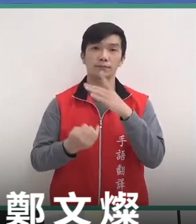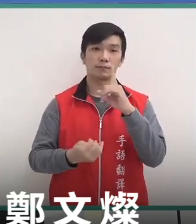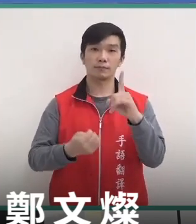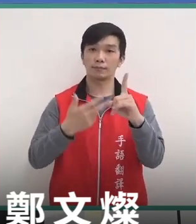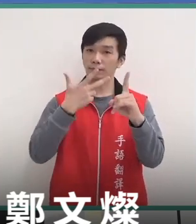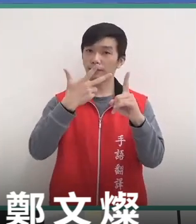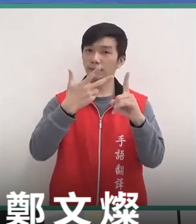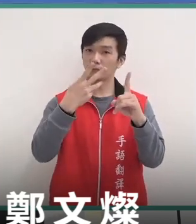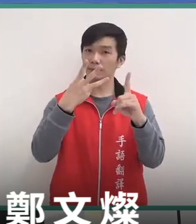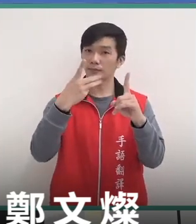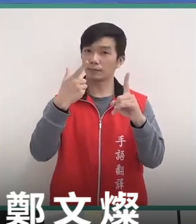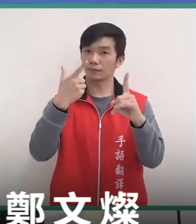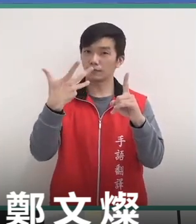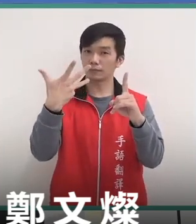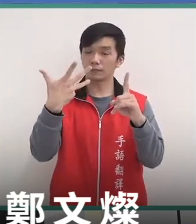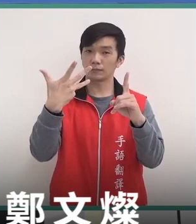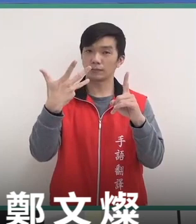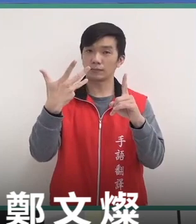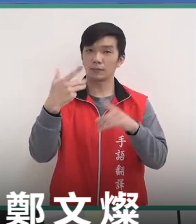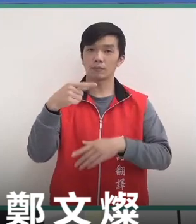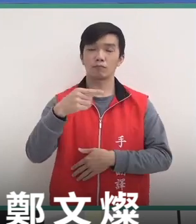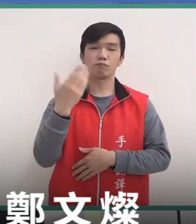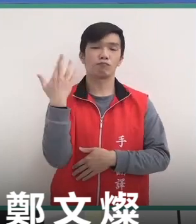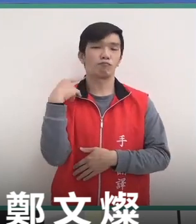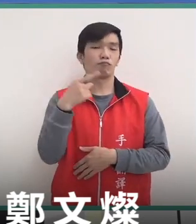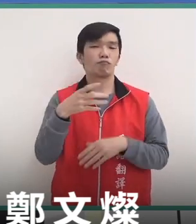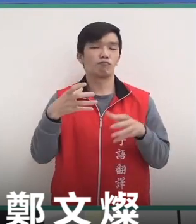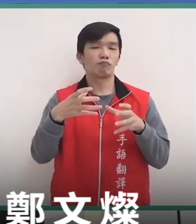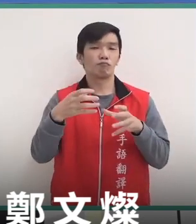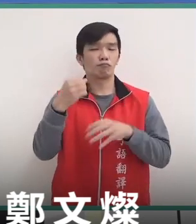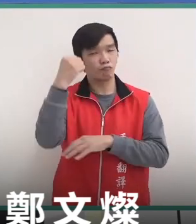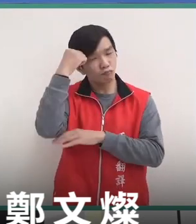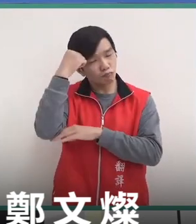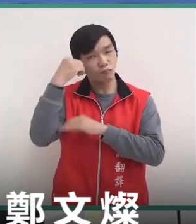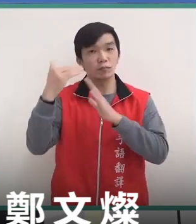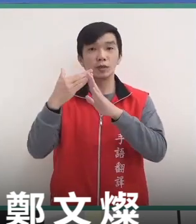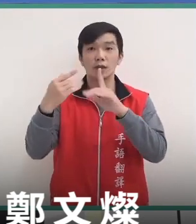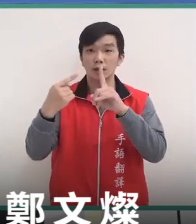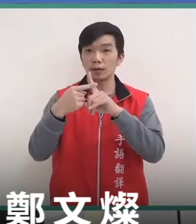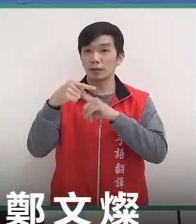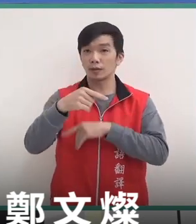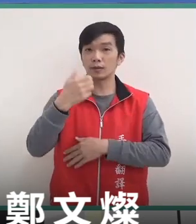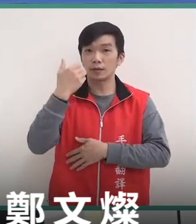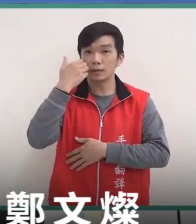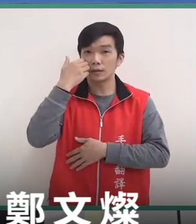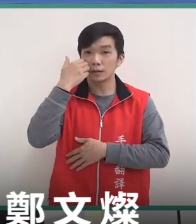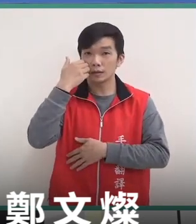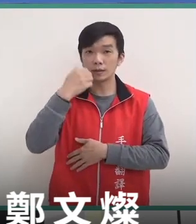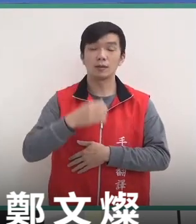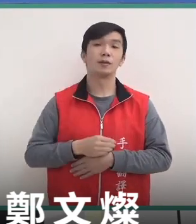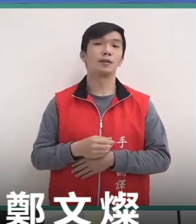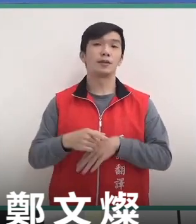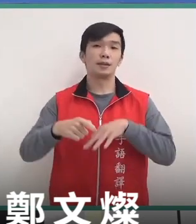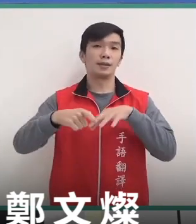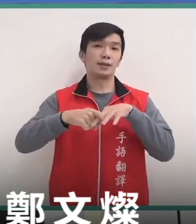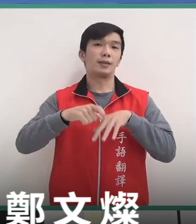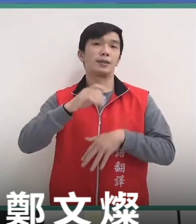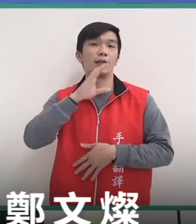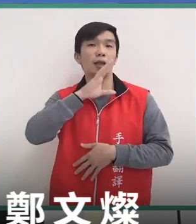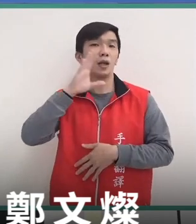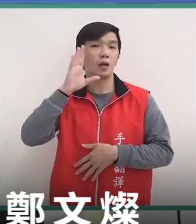17368的这个同住家人，那17368是金赏歌友会的会员，是计程车司